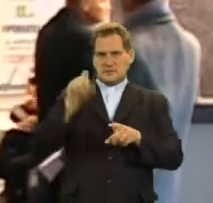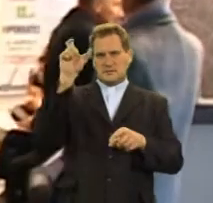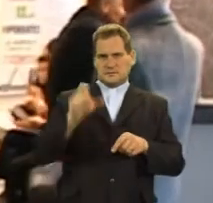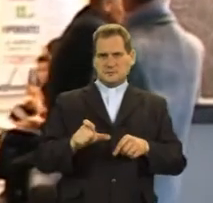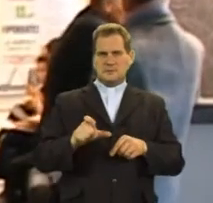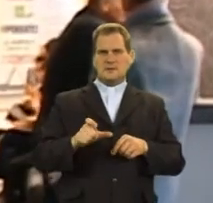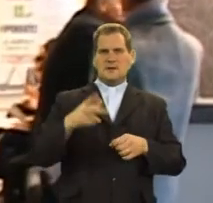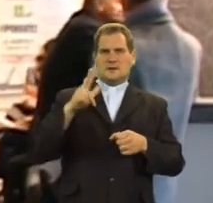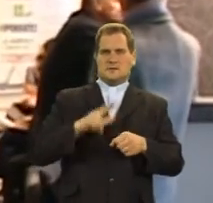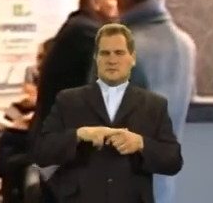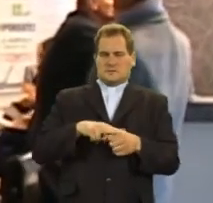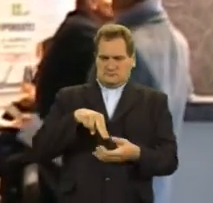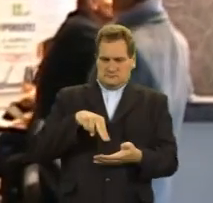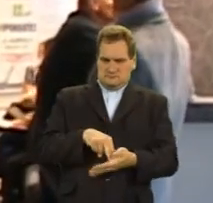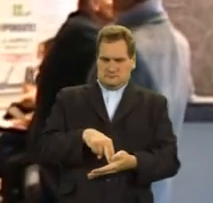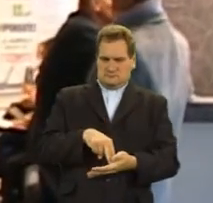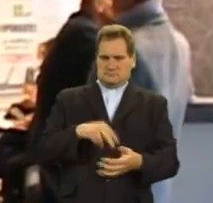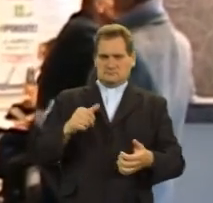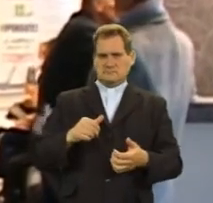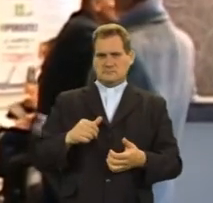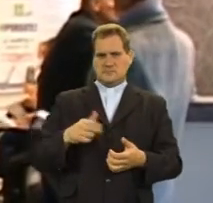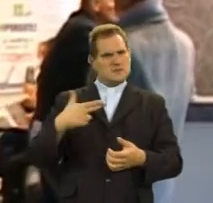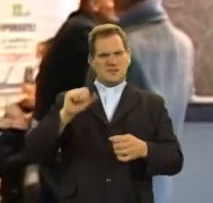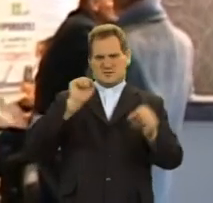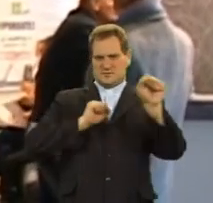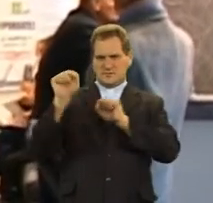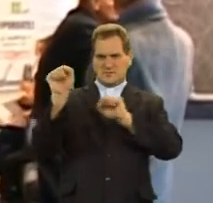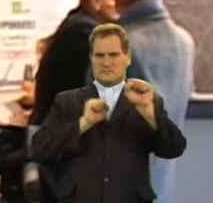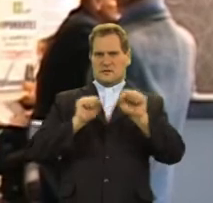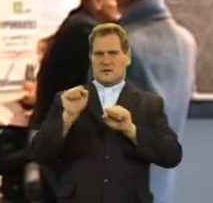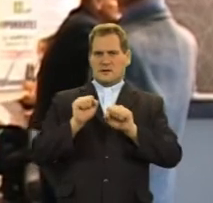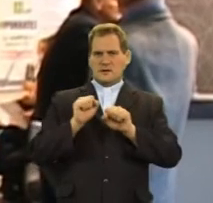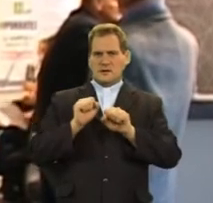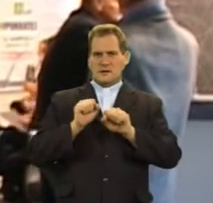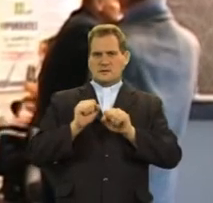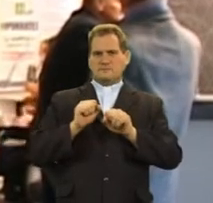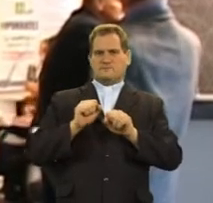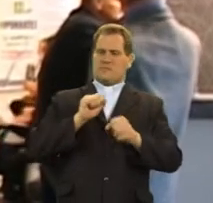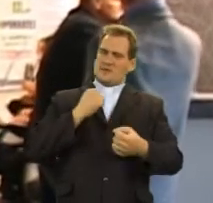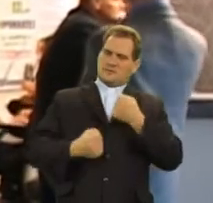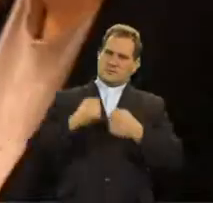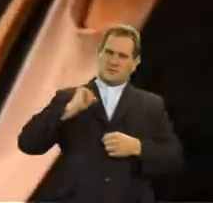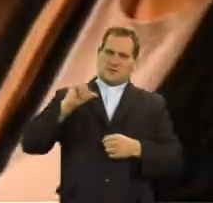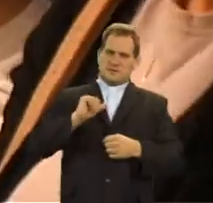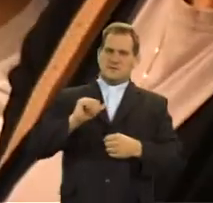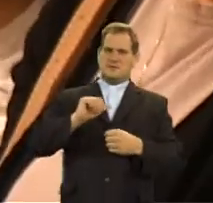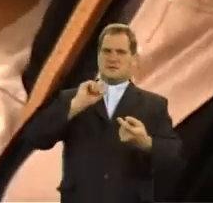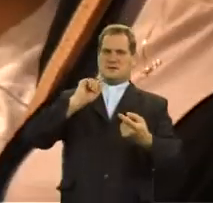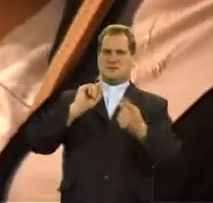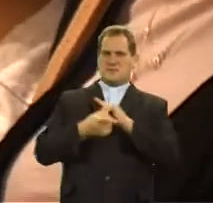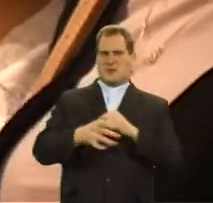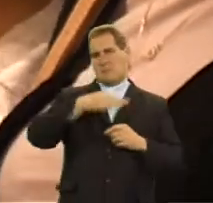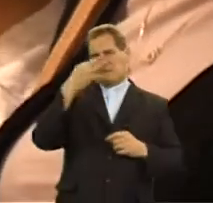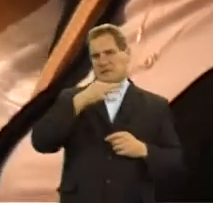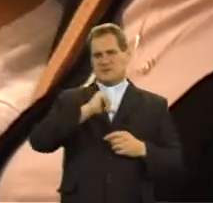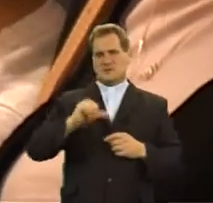gimnazjum, trudno oczekiwać, żeby nagle zaczęli zmieniać swoje nawyki w liceum. Dlatego im wcześniej, tym lepiej. Z porad specjalisty już